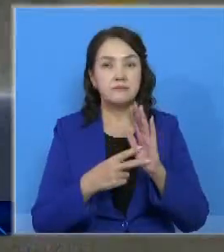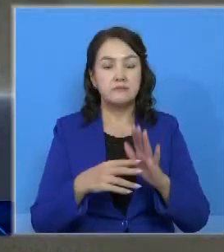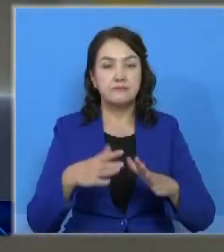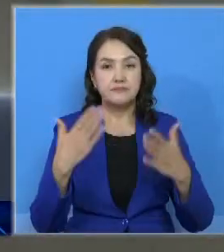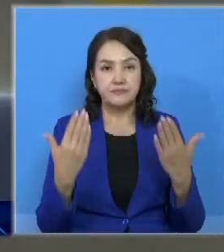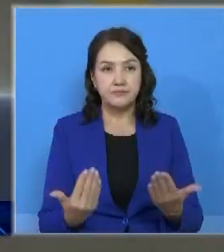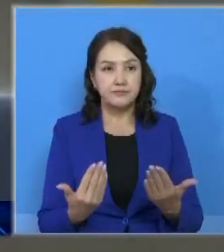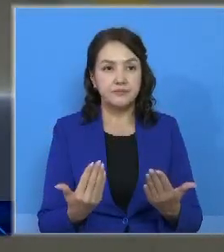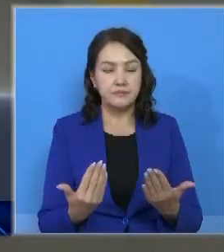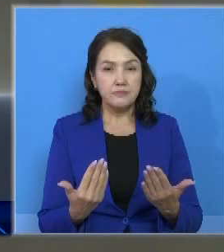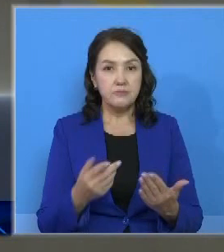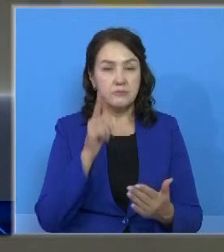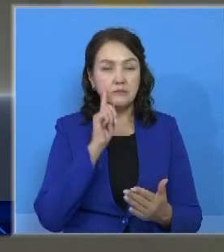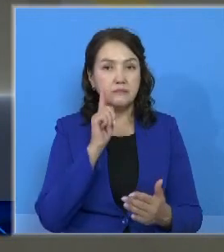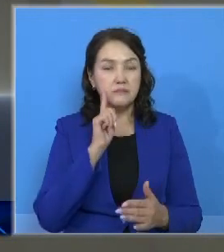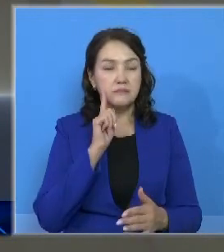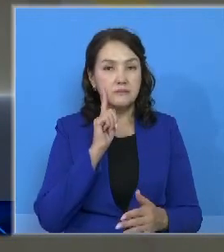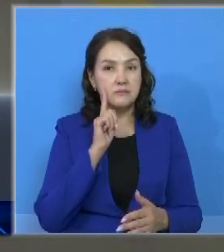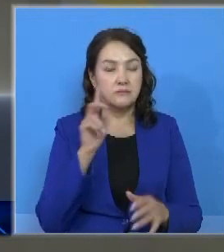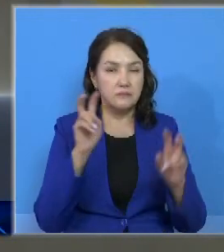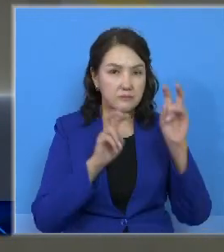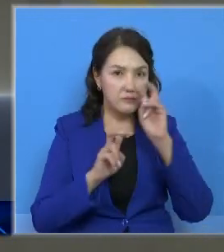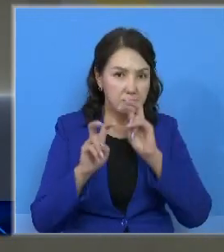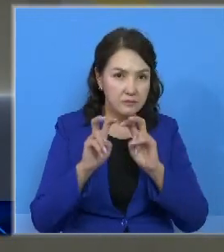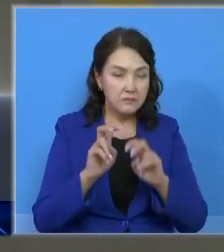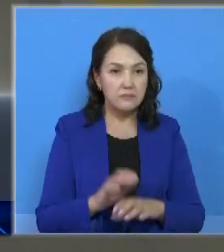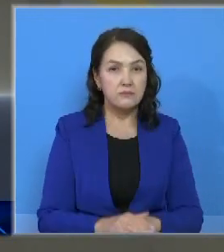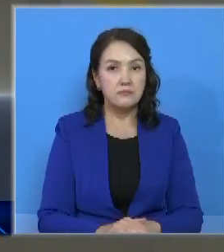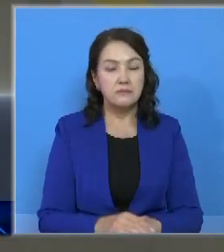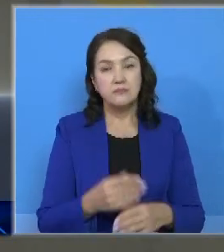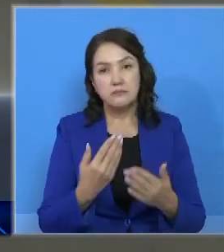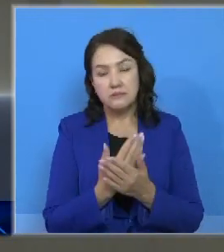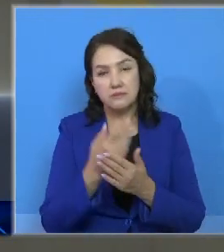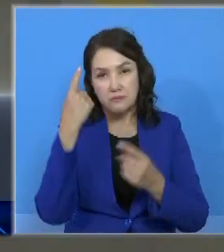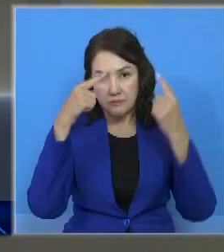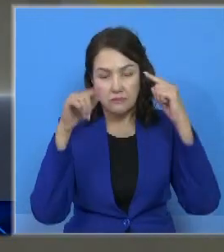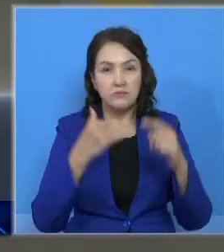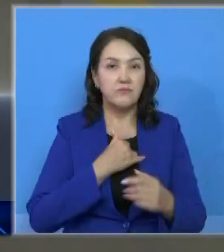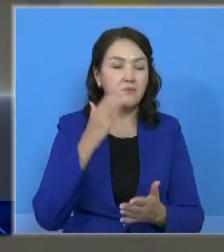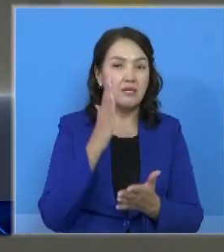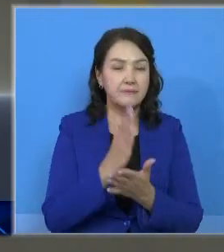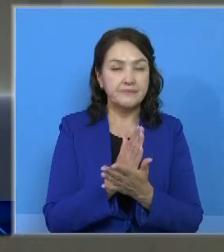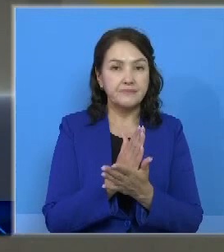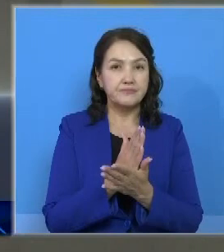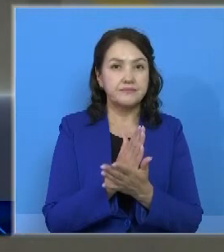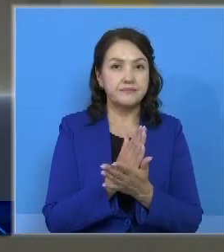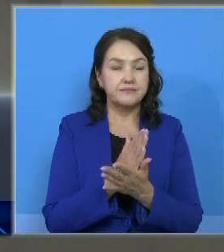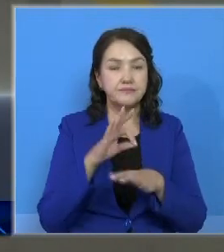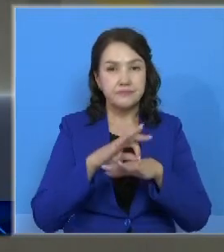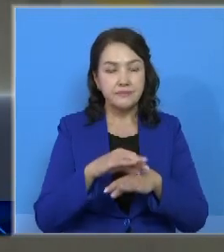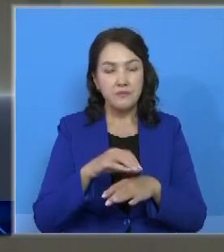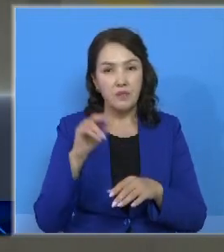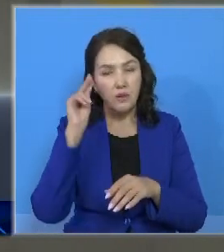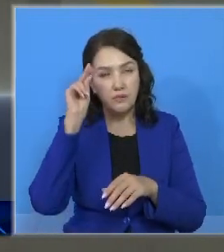сейчас пока что я до сих пор в поиске, так можно сказать, кое-какие новые идеи у меня есть. Проходила я